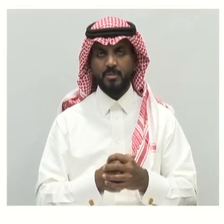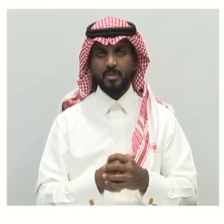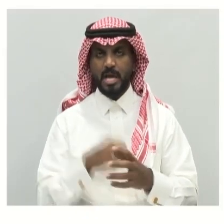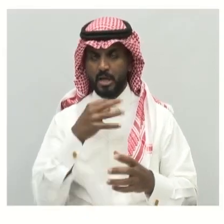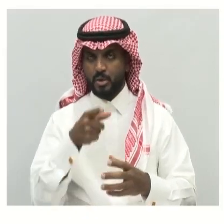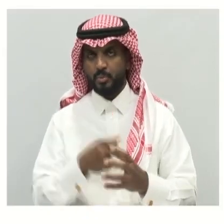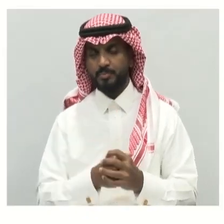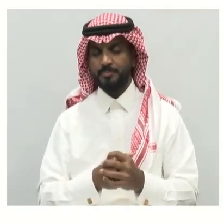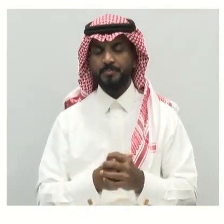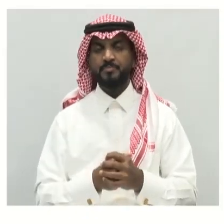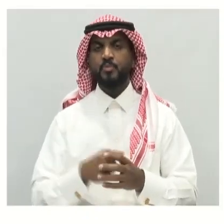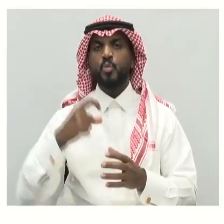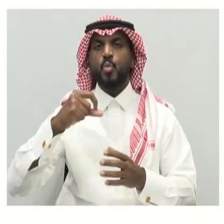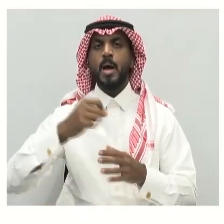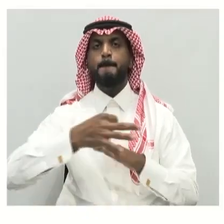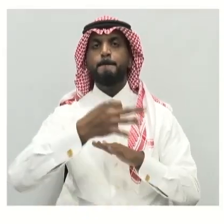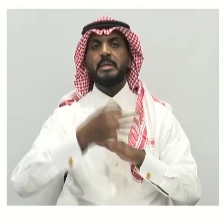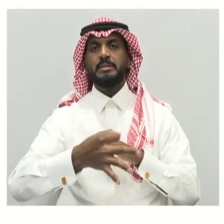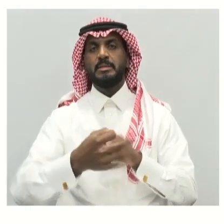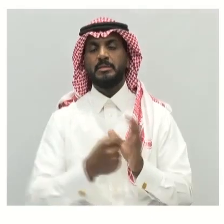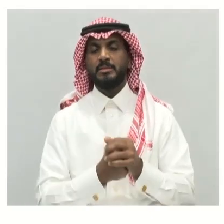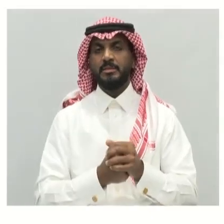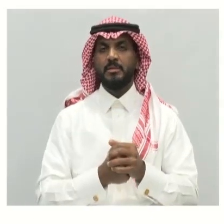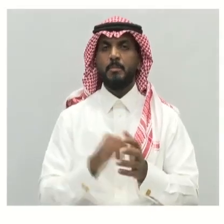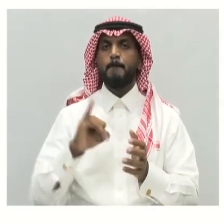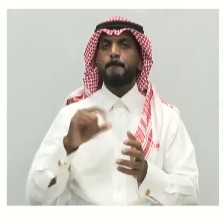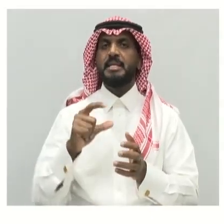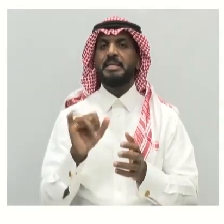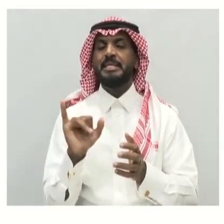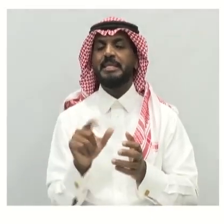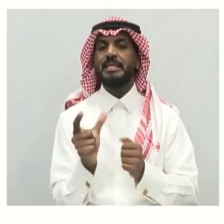هل يقرا احسنتم ومدينتي ومدينتي